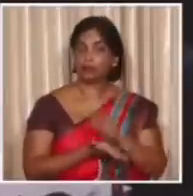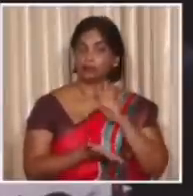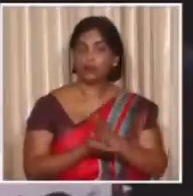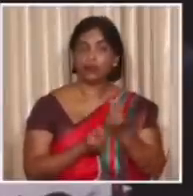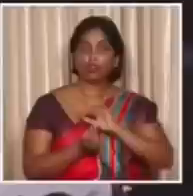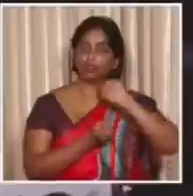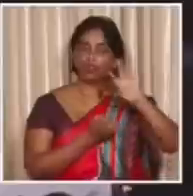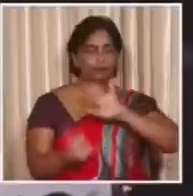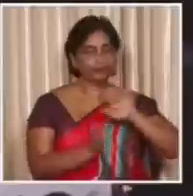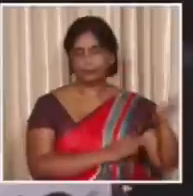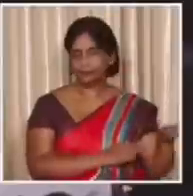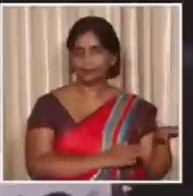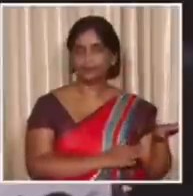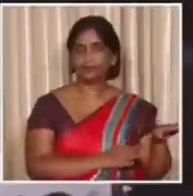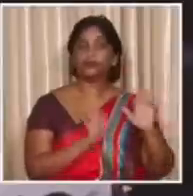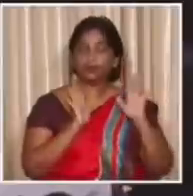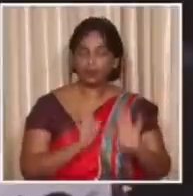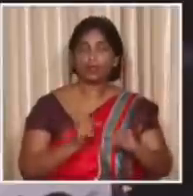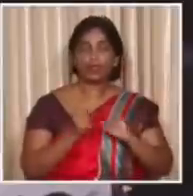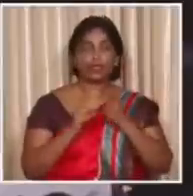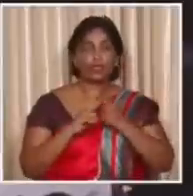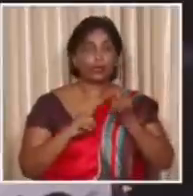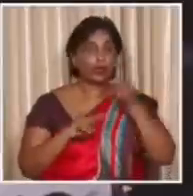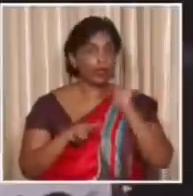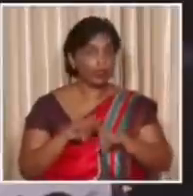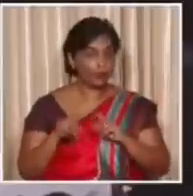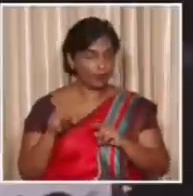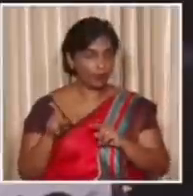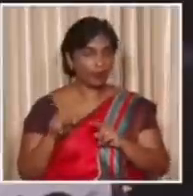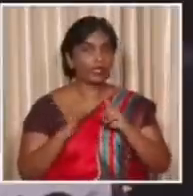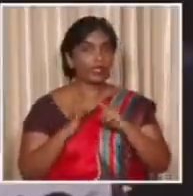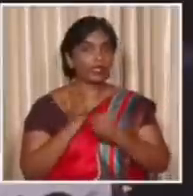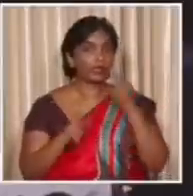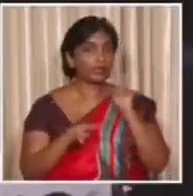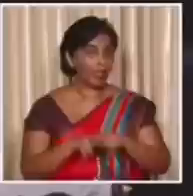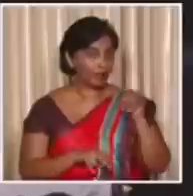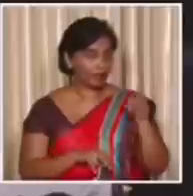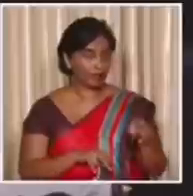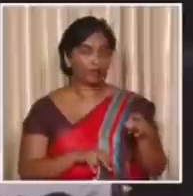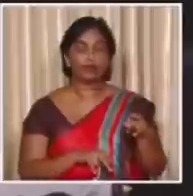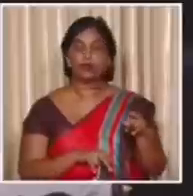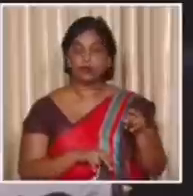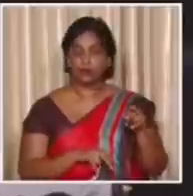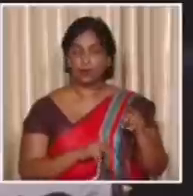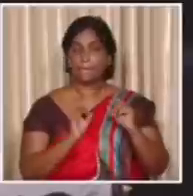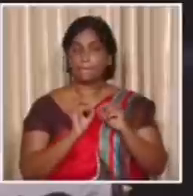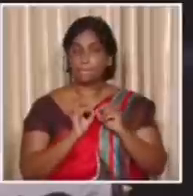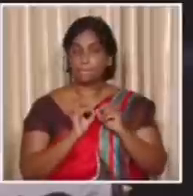මුදල් ගැන පැත්තකින් තියන්න හැබැයි දැන් සේවක අර්ථසාධ කරමුදලි සා සේවක බාරකාර අරමුදලි